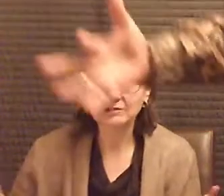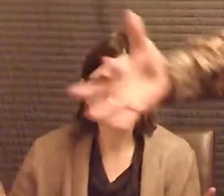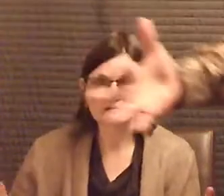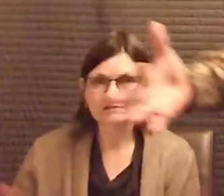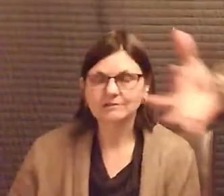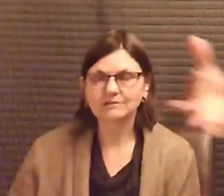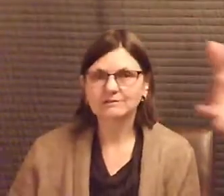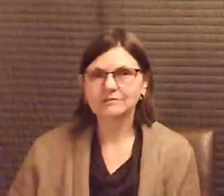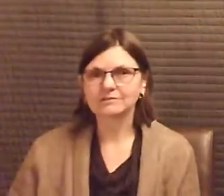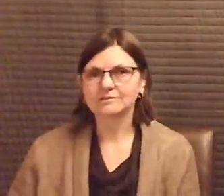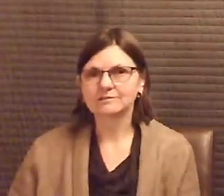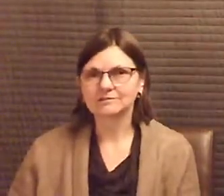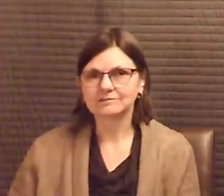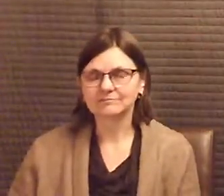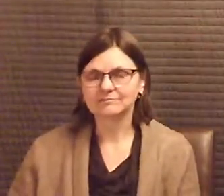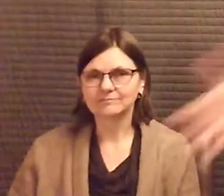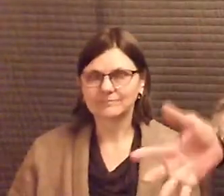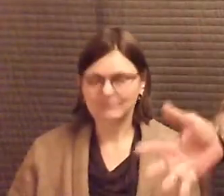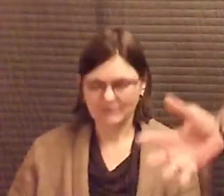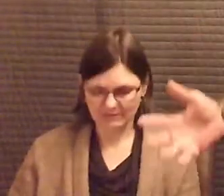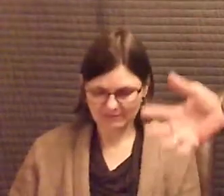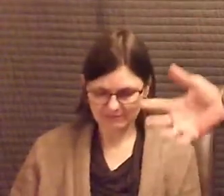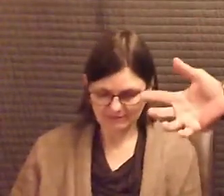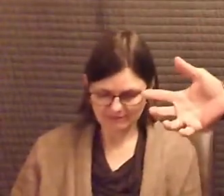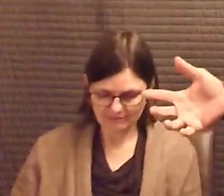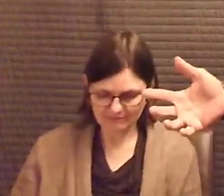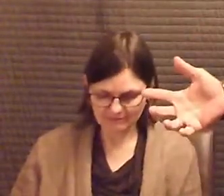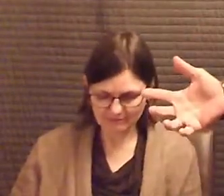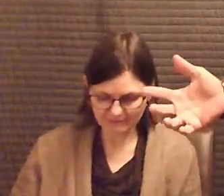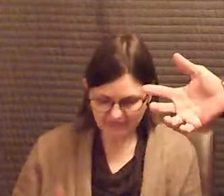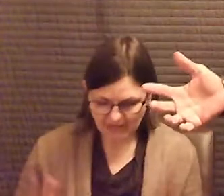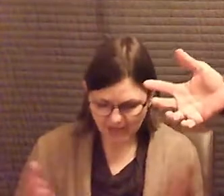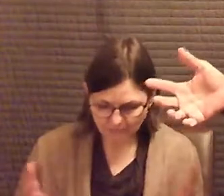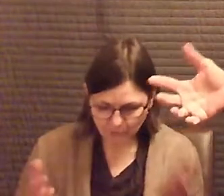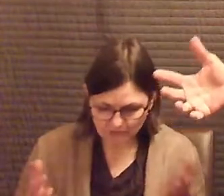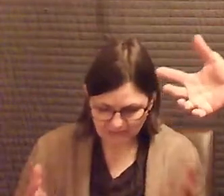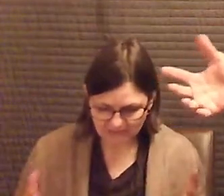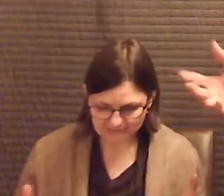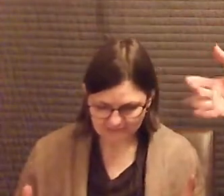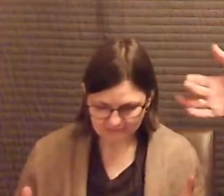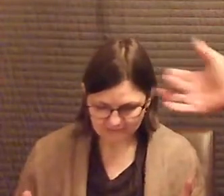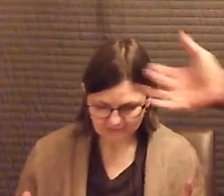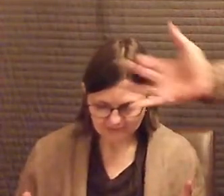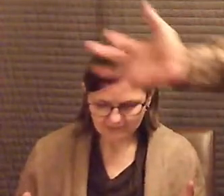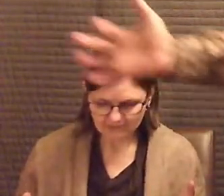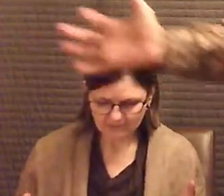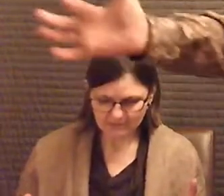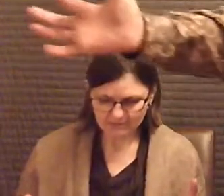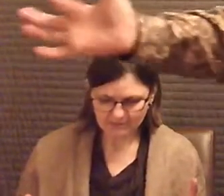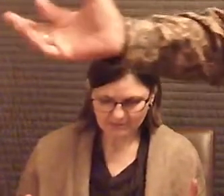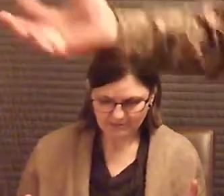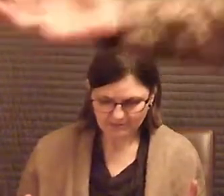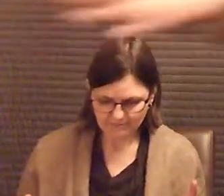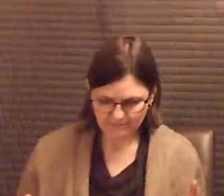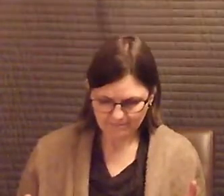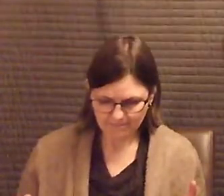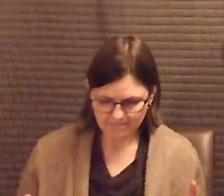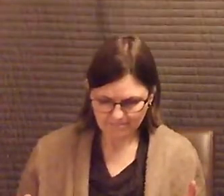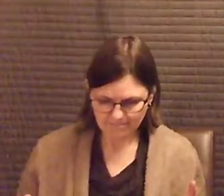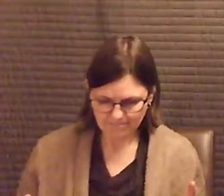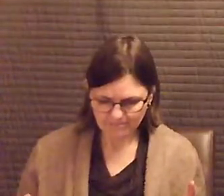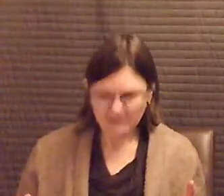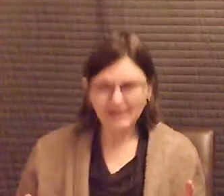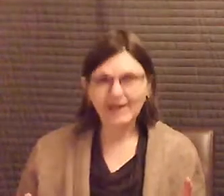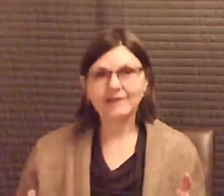vissen en denk ik een ai dalers en ze werden afgodendienaar andy jo in de oude